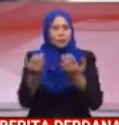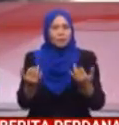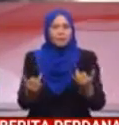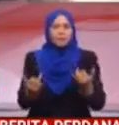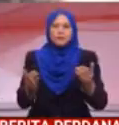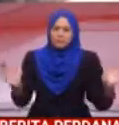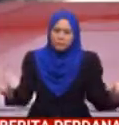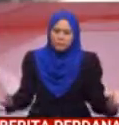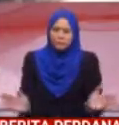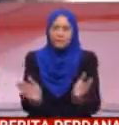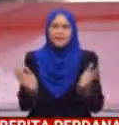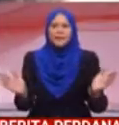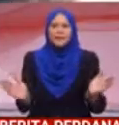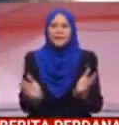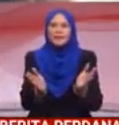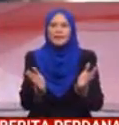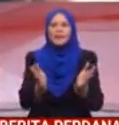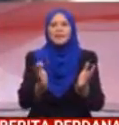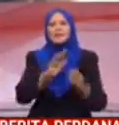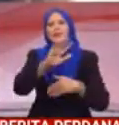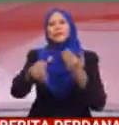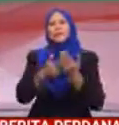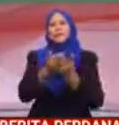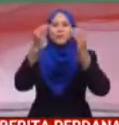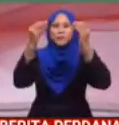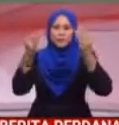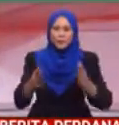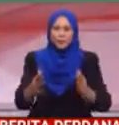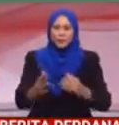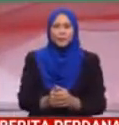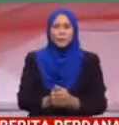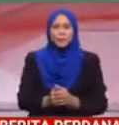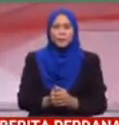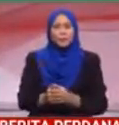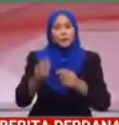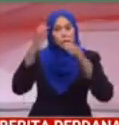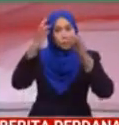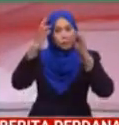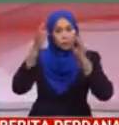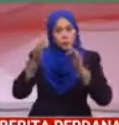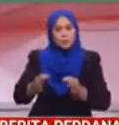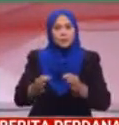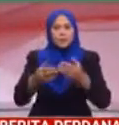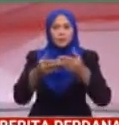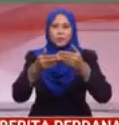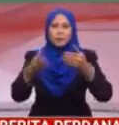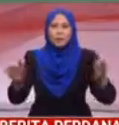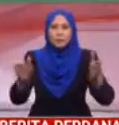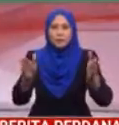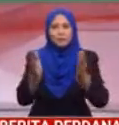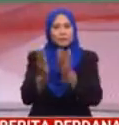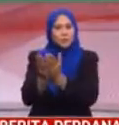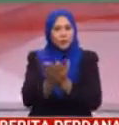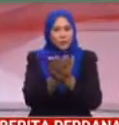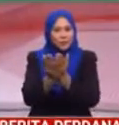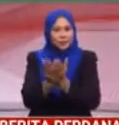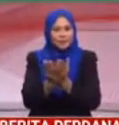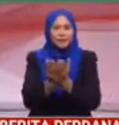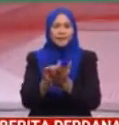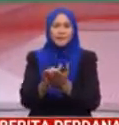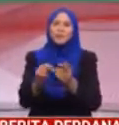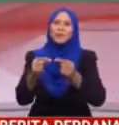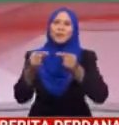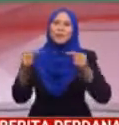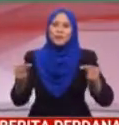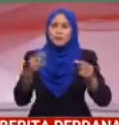sangat digalakkan oleh kami sebagai para guru. Bagi saya, keputusan untuk membuka sekolah tidak lama lagi merupakan keputusan